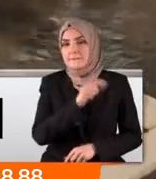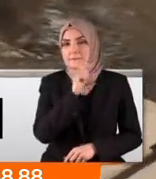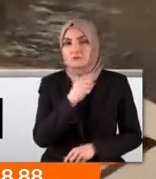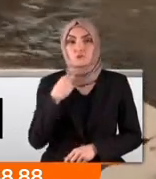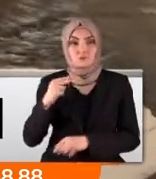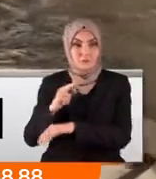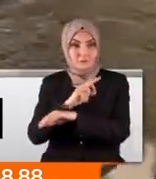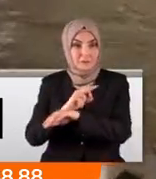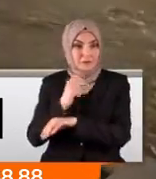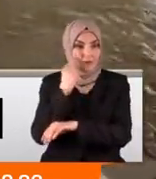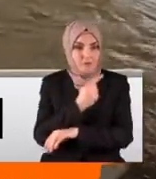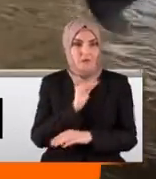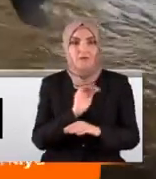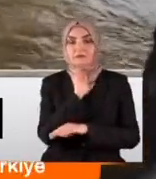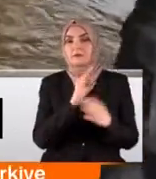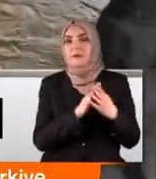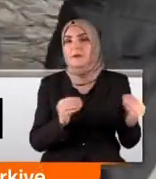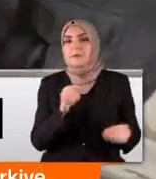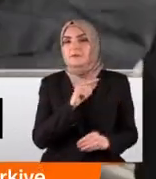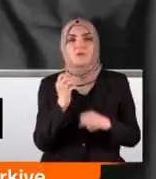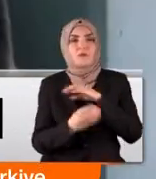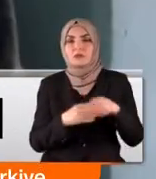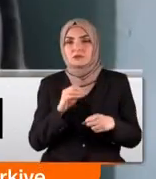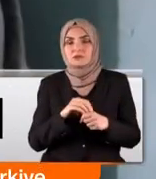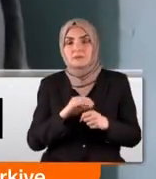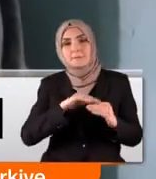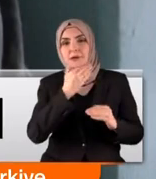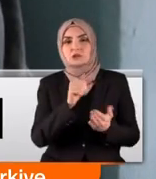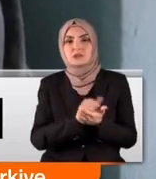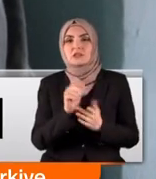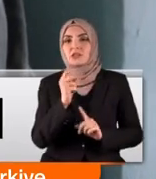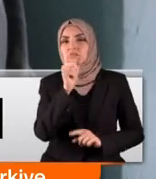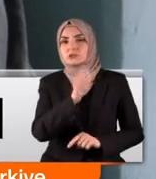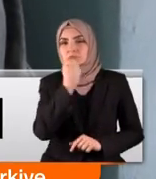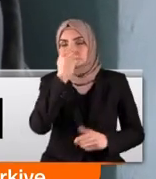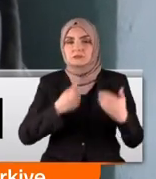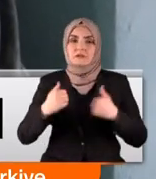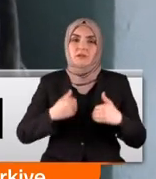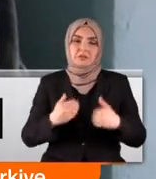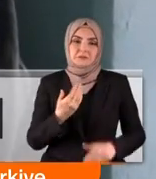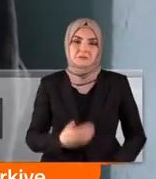hayatını kaybetti. Olayda bir başka gazeteci de yaralandı. Düştük Murat'ım.